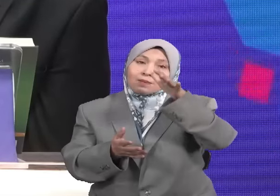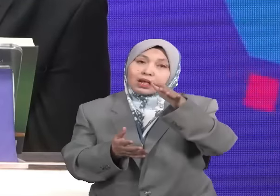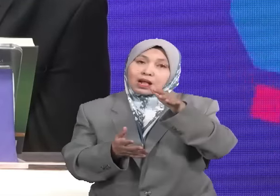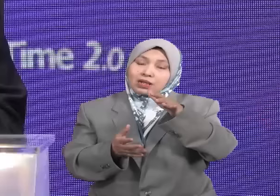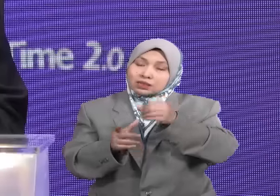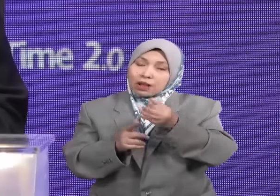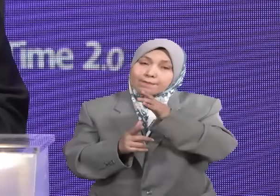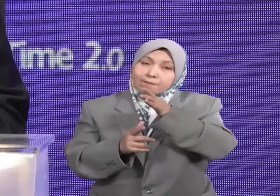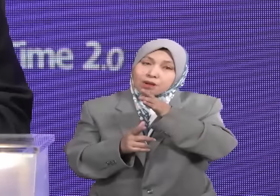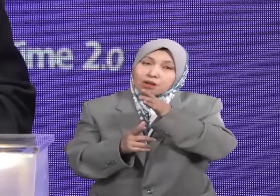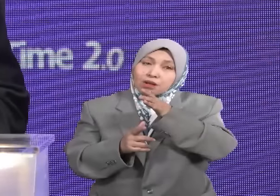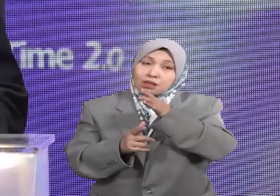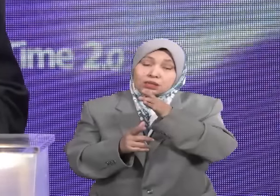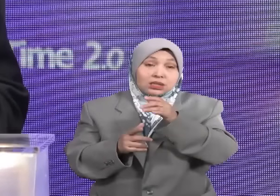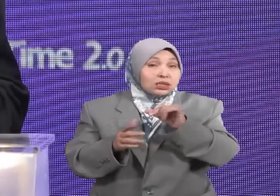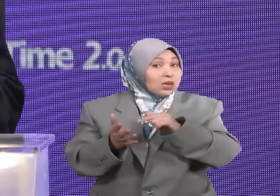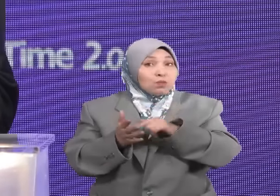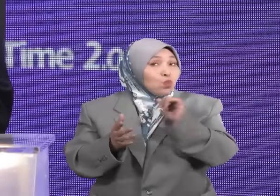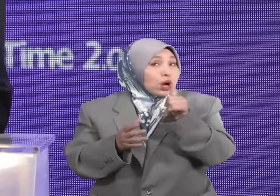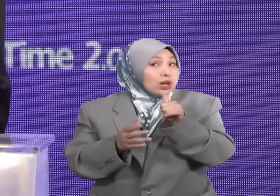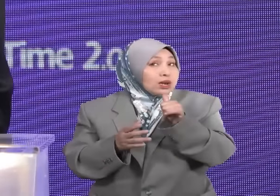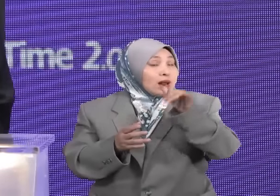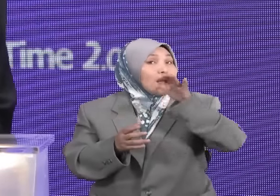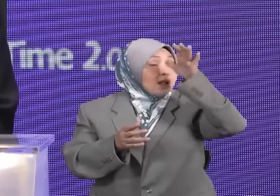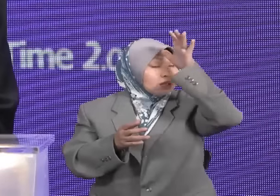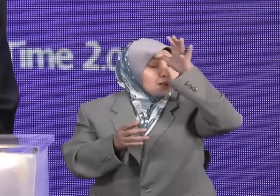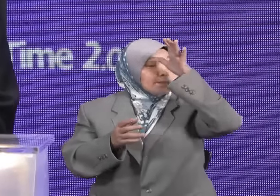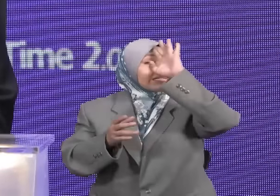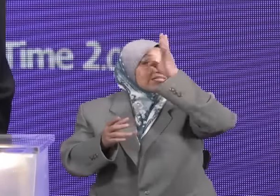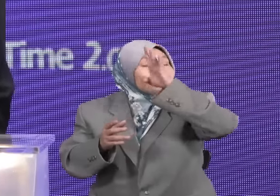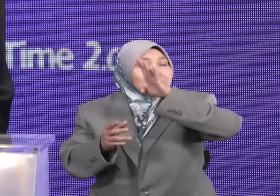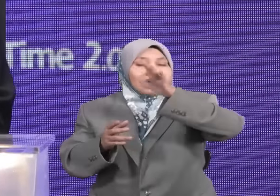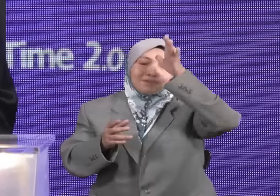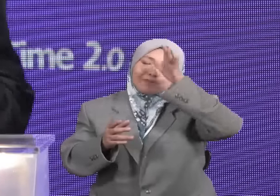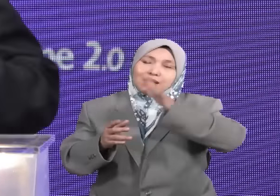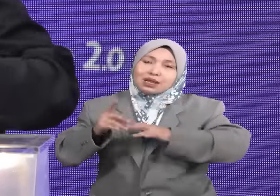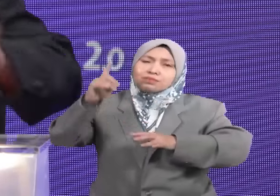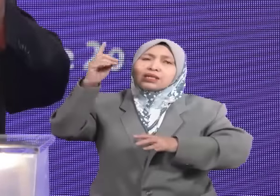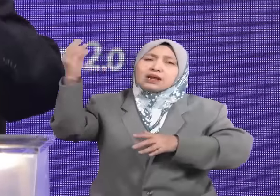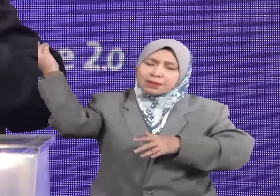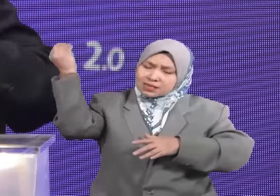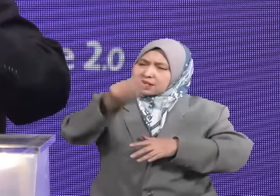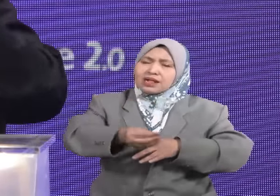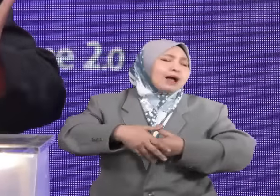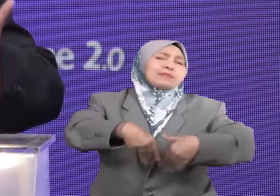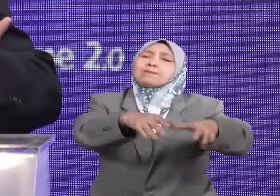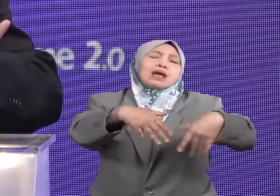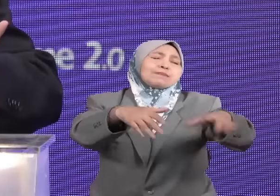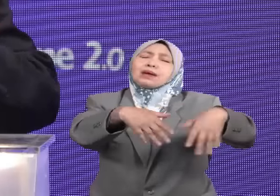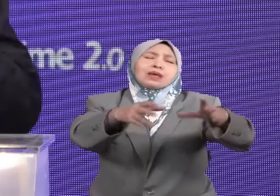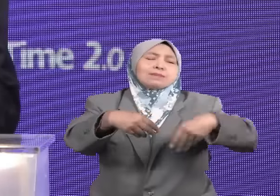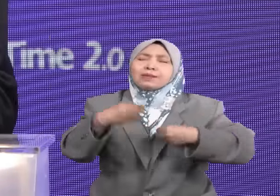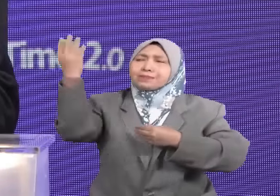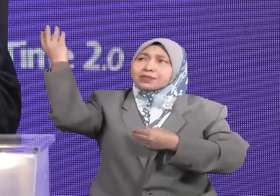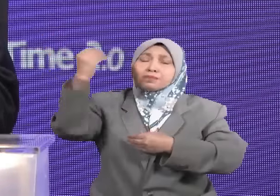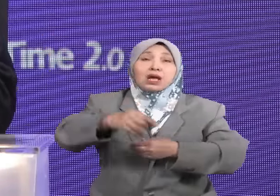ibu. Dan kali ini bukan ayah dan ibu. Ini adalah pencipta ayah dan ibu. Nak bagi, tak apalah. Ambil je lah, bighairi hisab.